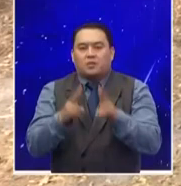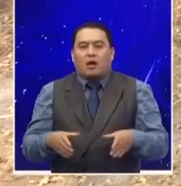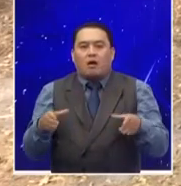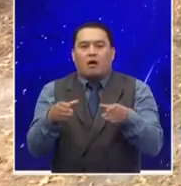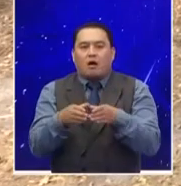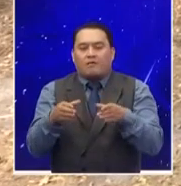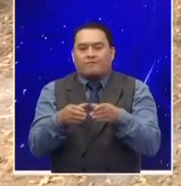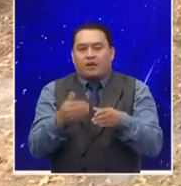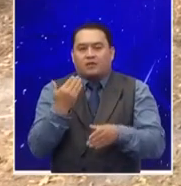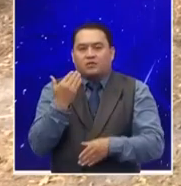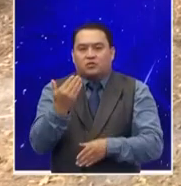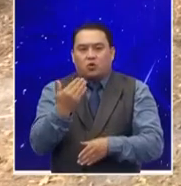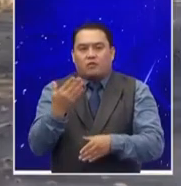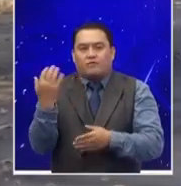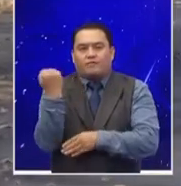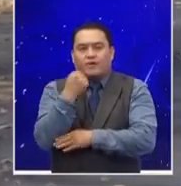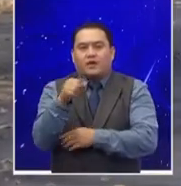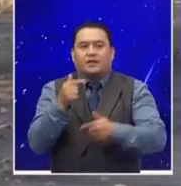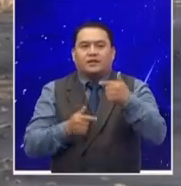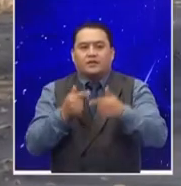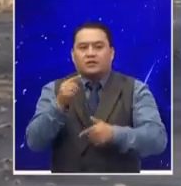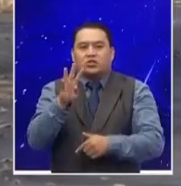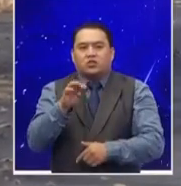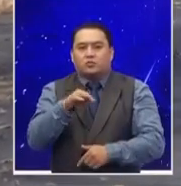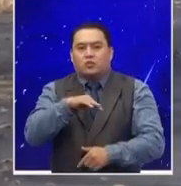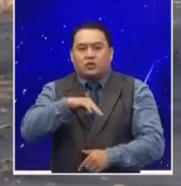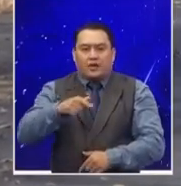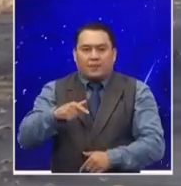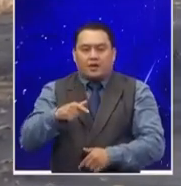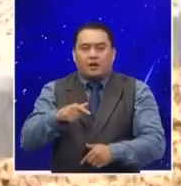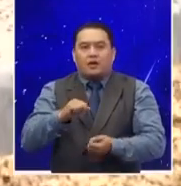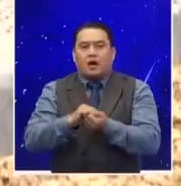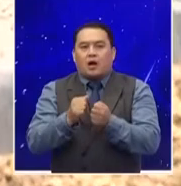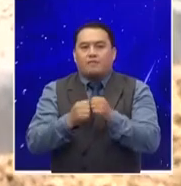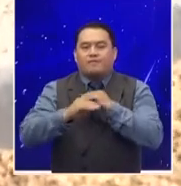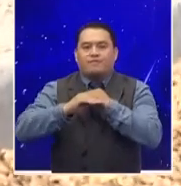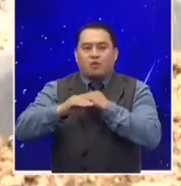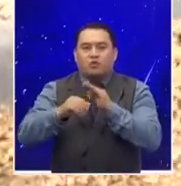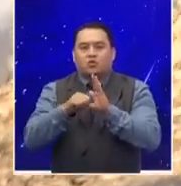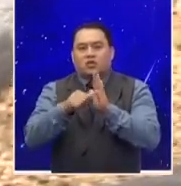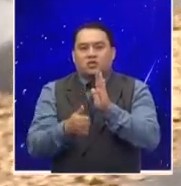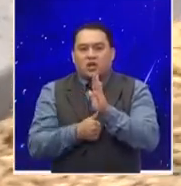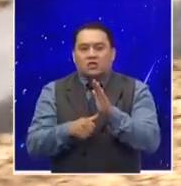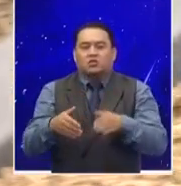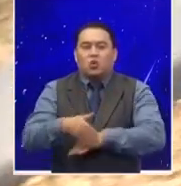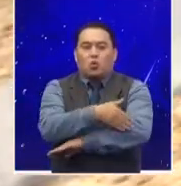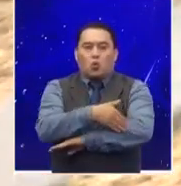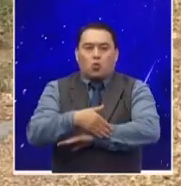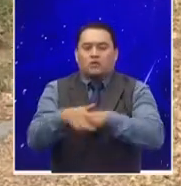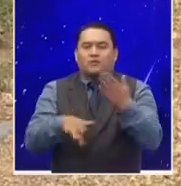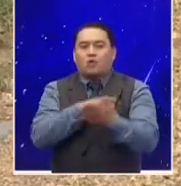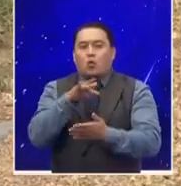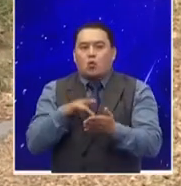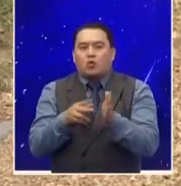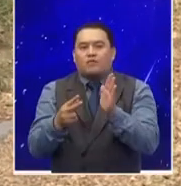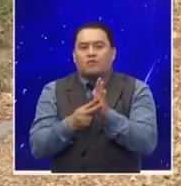компании Silk Road Construction, выигравшие тендер на 400 миллионов тенге, прокладывают дорожное полотно на 16 улицах города. 8 из них